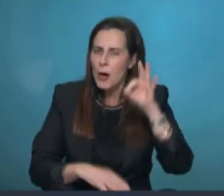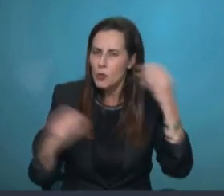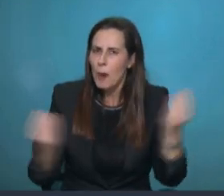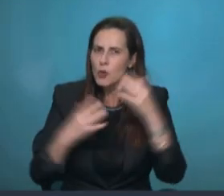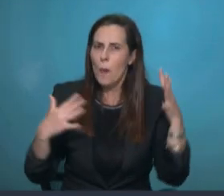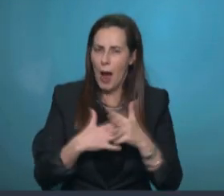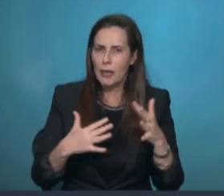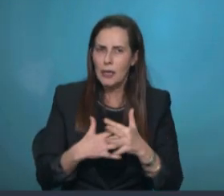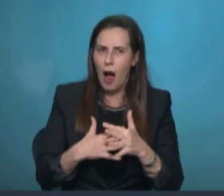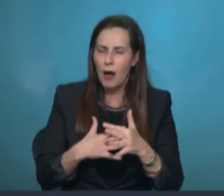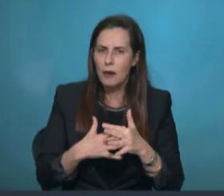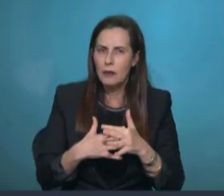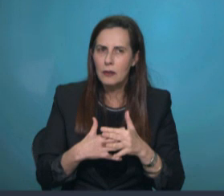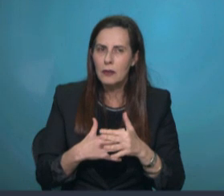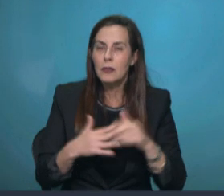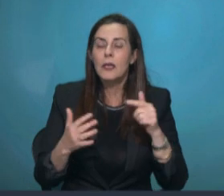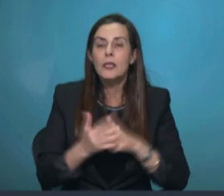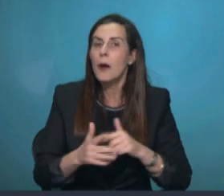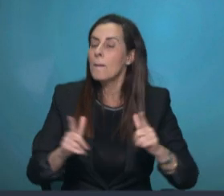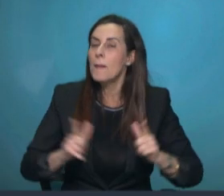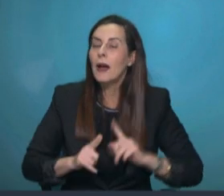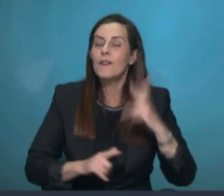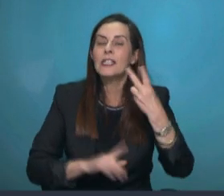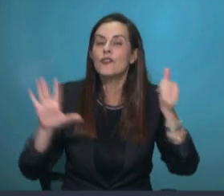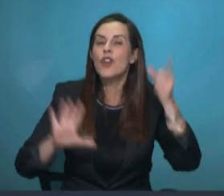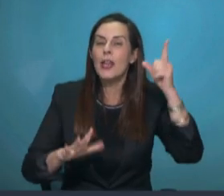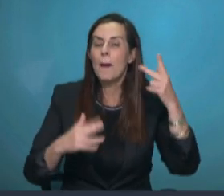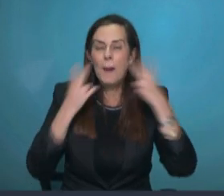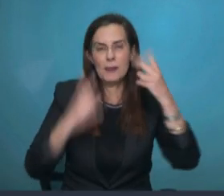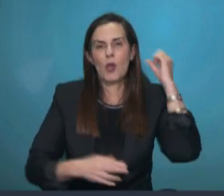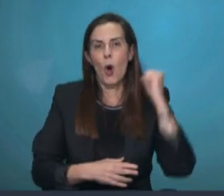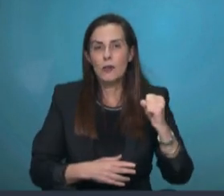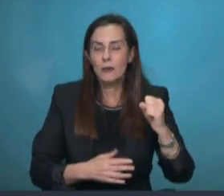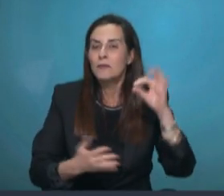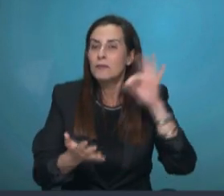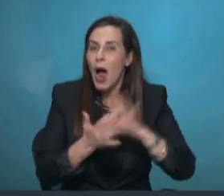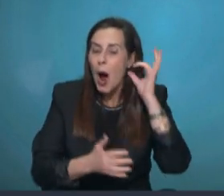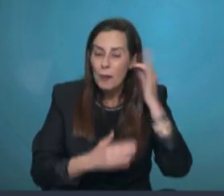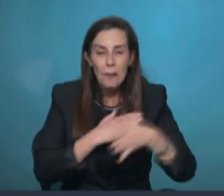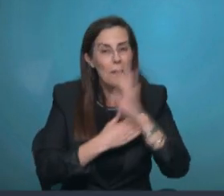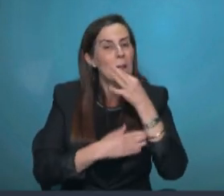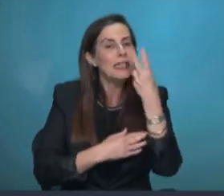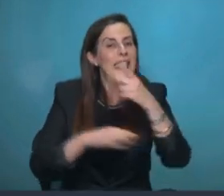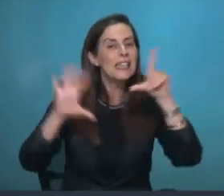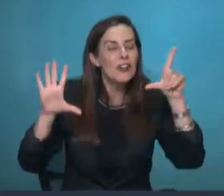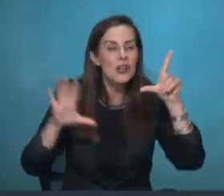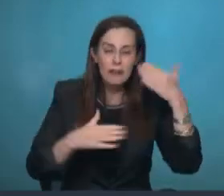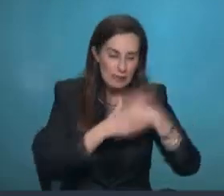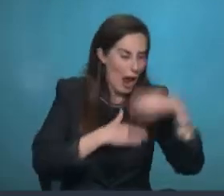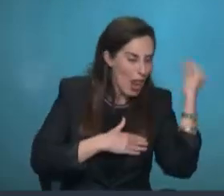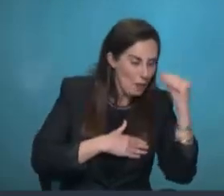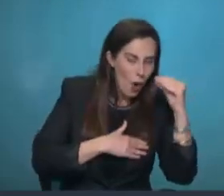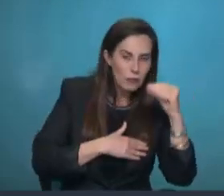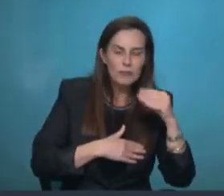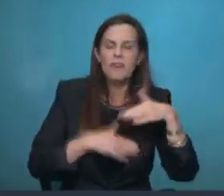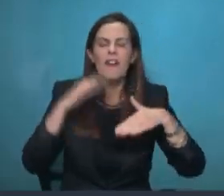בחקירה, כזו שהם מחכים לה כבר 26 שנה, מאז יצא ורדית בת ה-27 מלימודיה, ונמצאה מאוחר